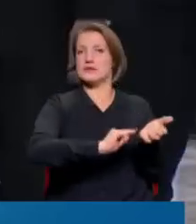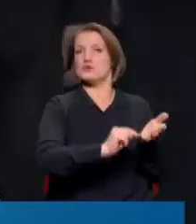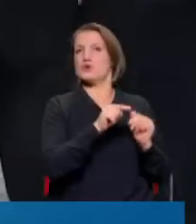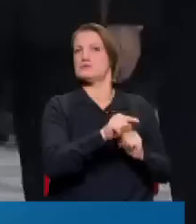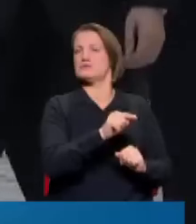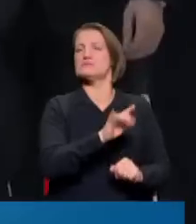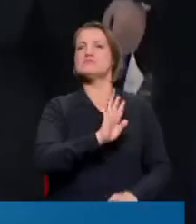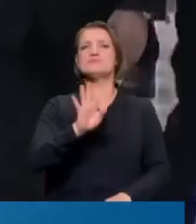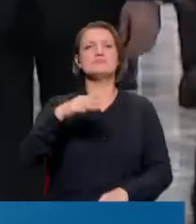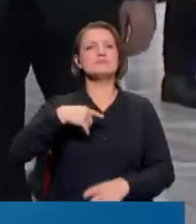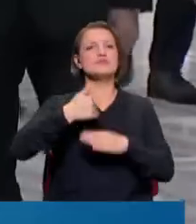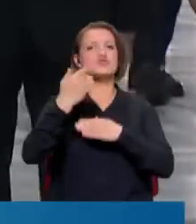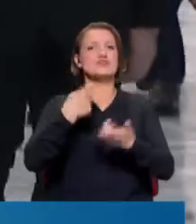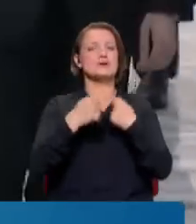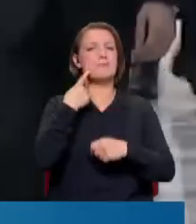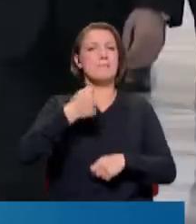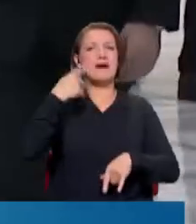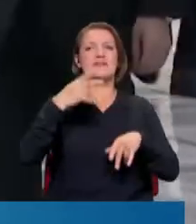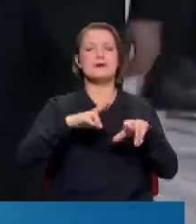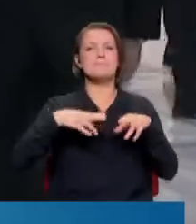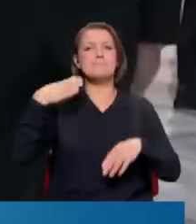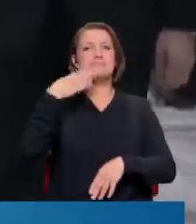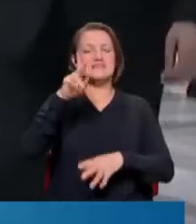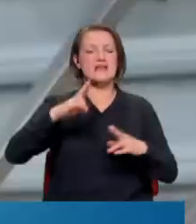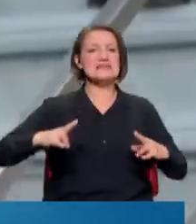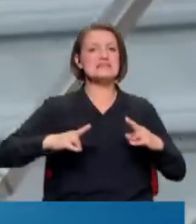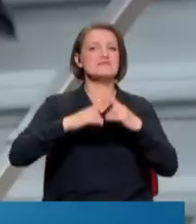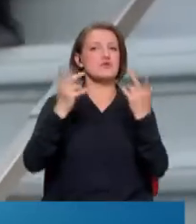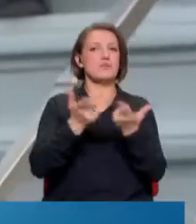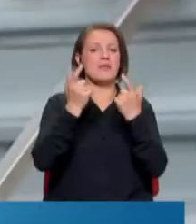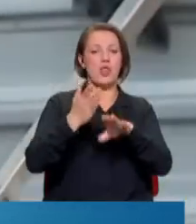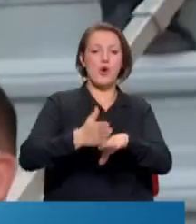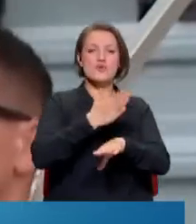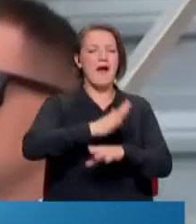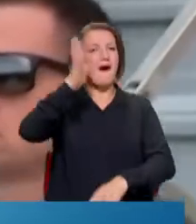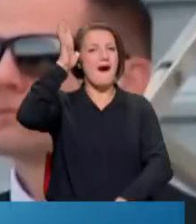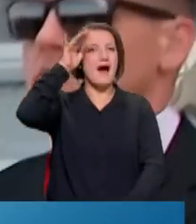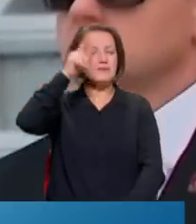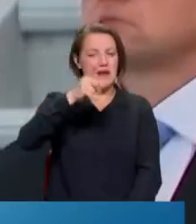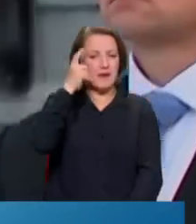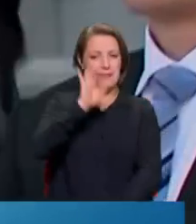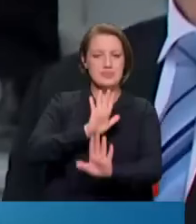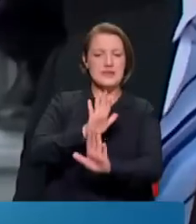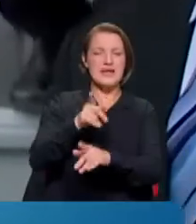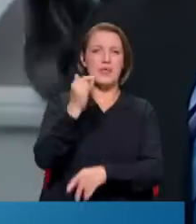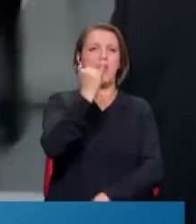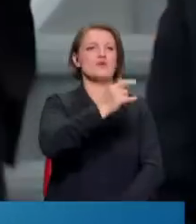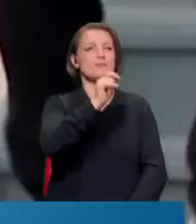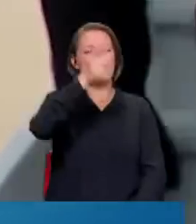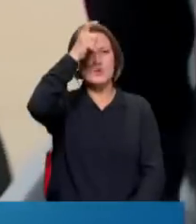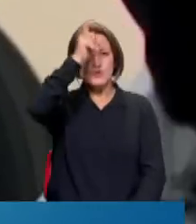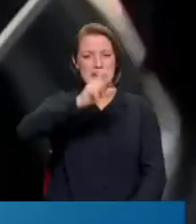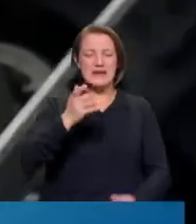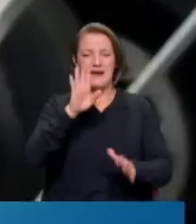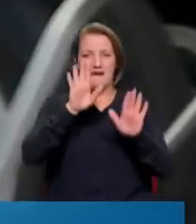Dışişleri Bakanı Hakan Fidan kahire'de gerçekleşen Gazze Zirvesi öncesi ABD'nin İsrail tutumunu eleştirdi Türkiye'nin kalıcı